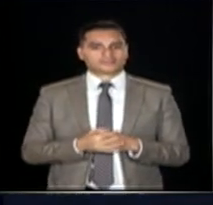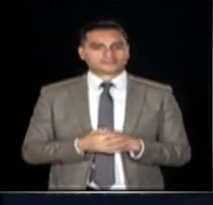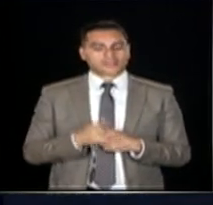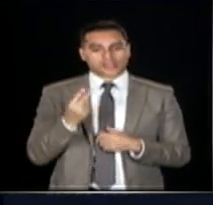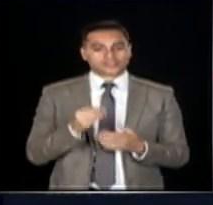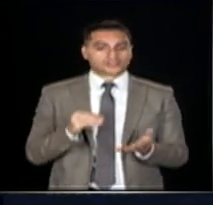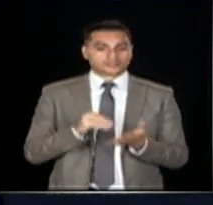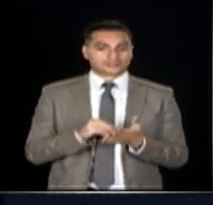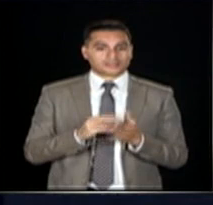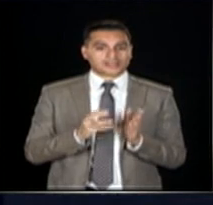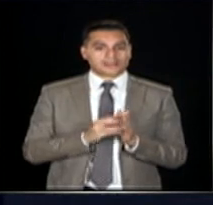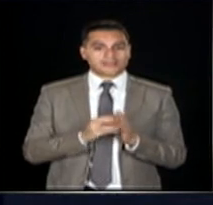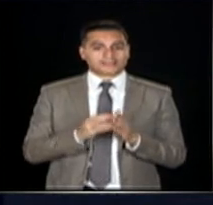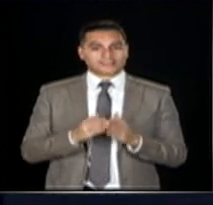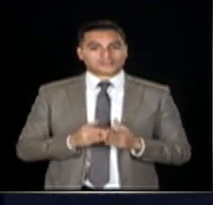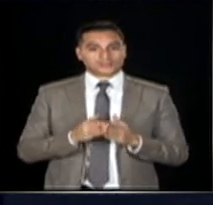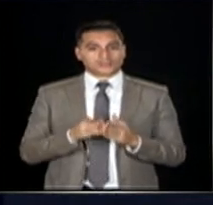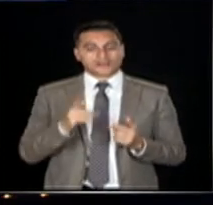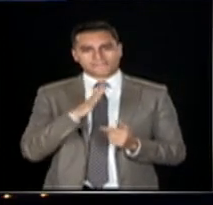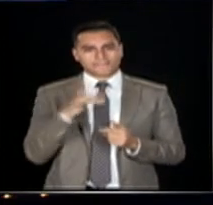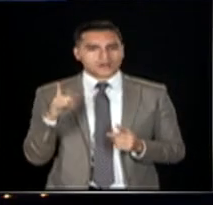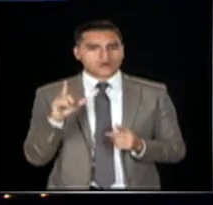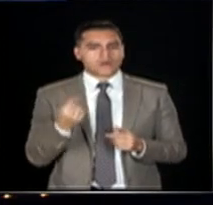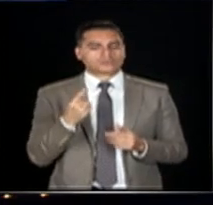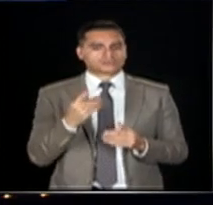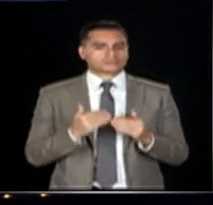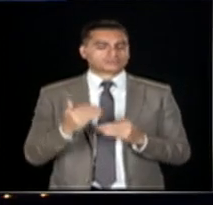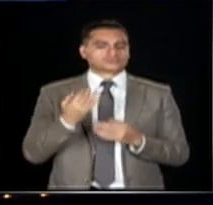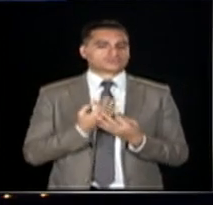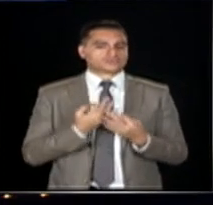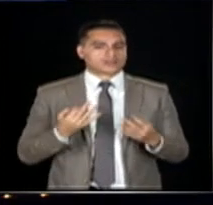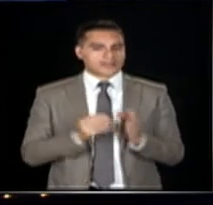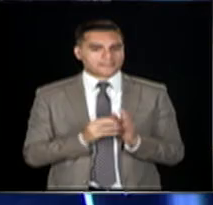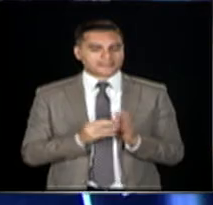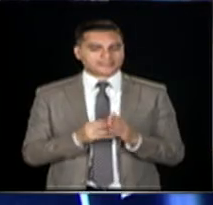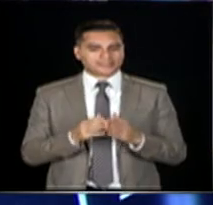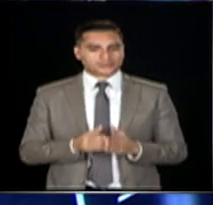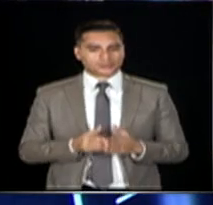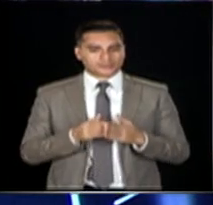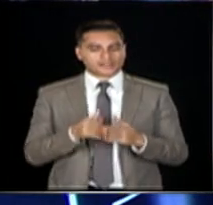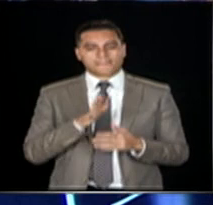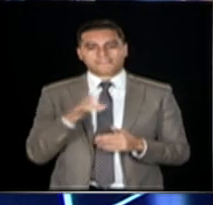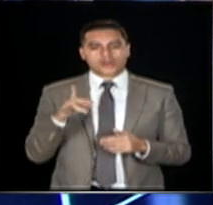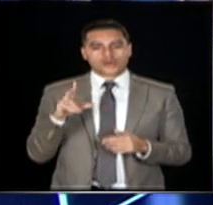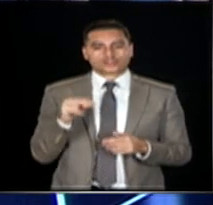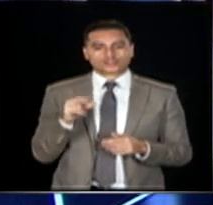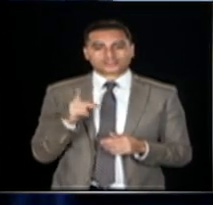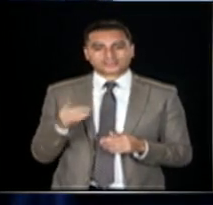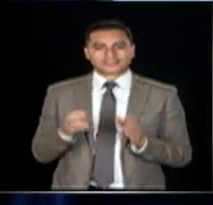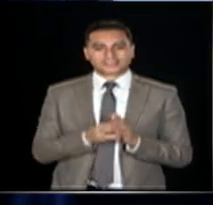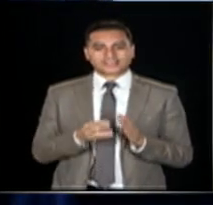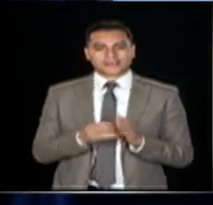هشي نقطة لجامعة قناة السويس، 115 جامعة قناة السويس، 120